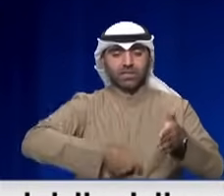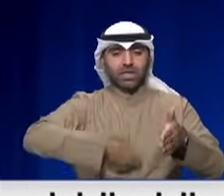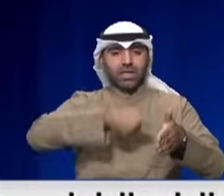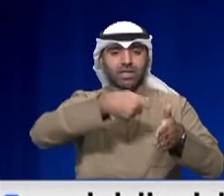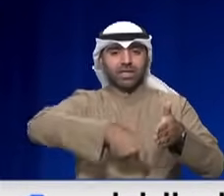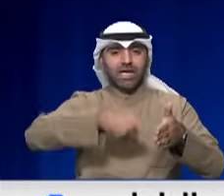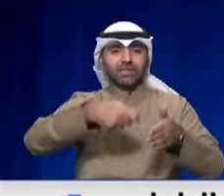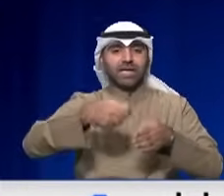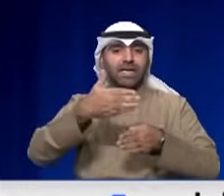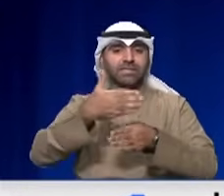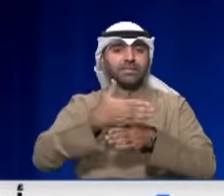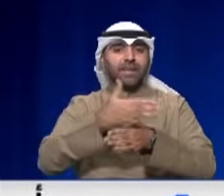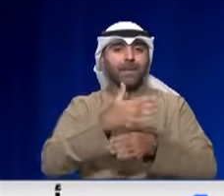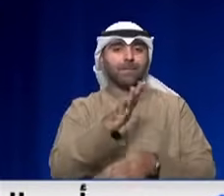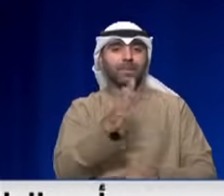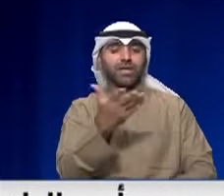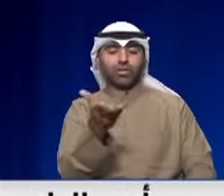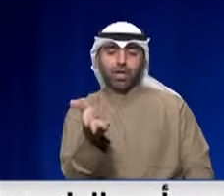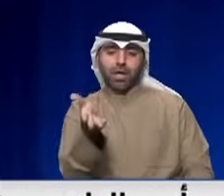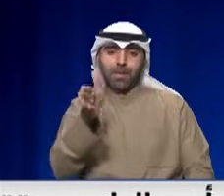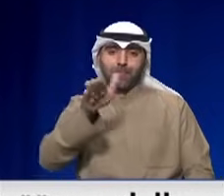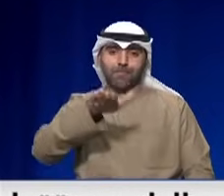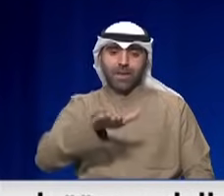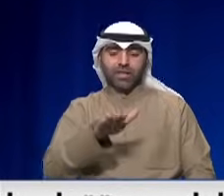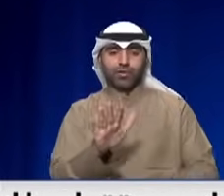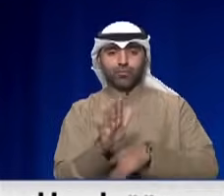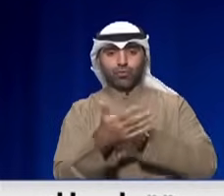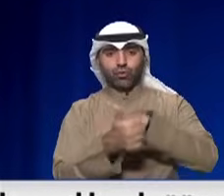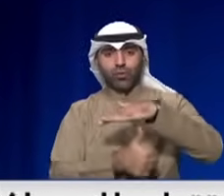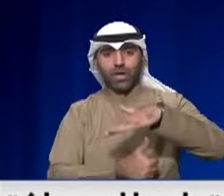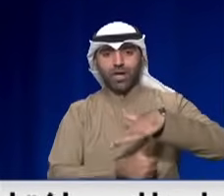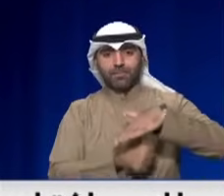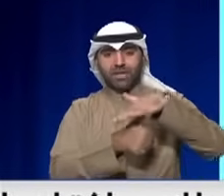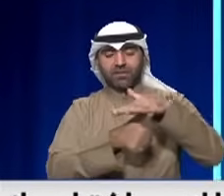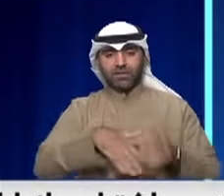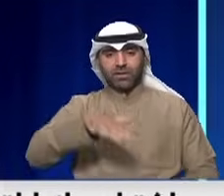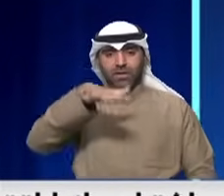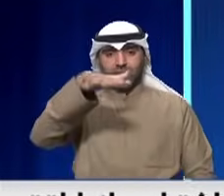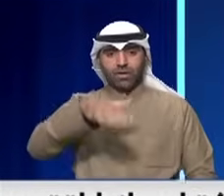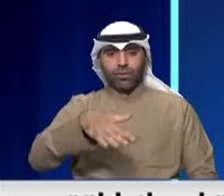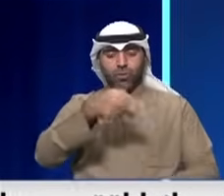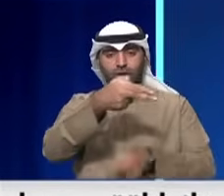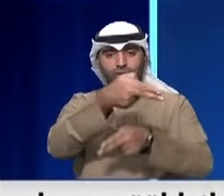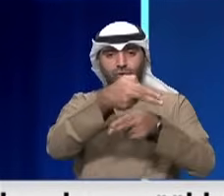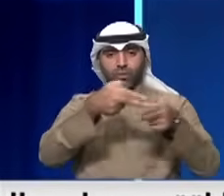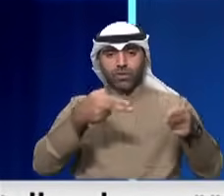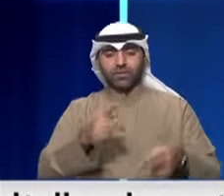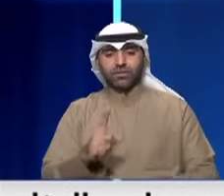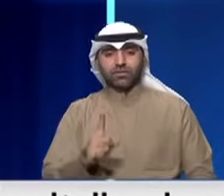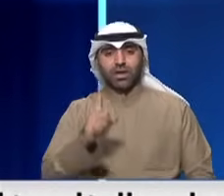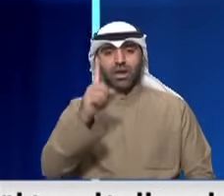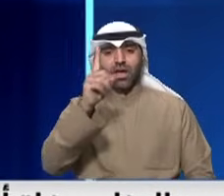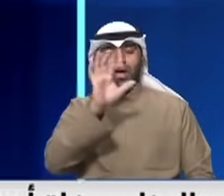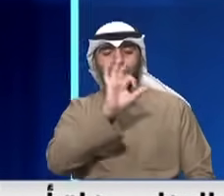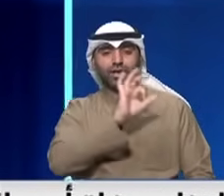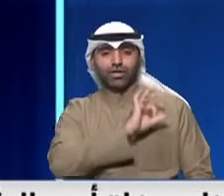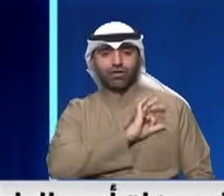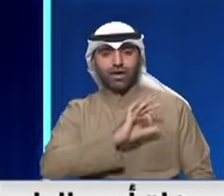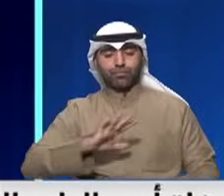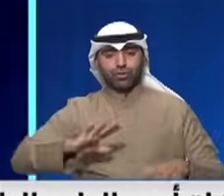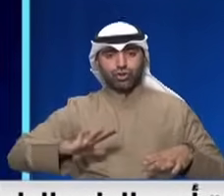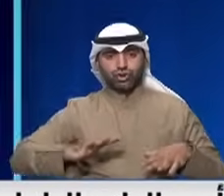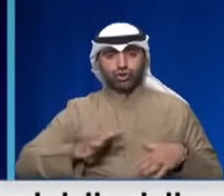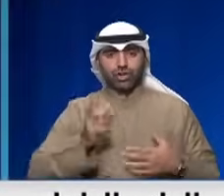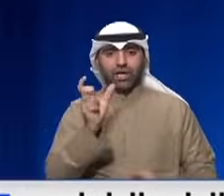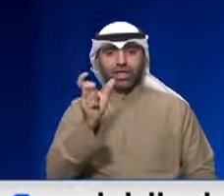بوفاه صاحب السمو امير البلاد الراحل الشيخ نواف الاحمد الجابر الصباح طيب الله ثراه متمنيا فخامته